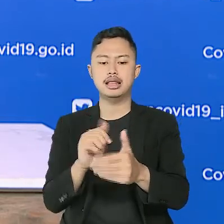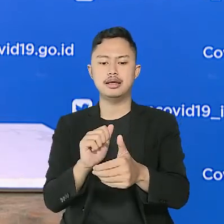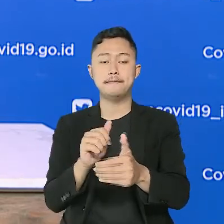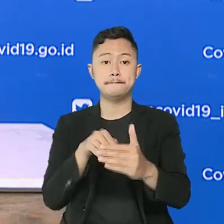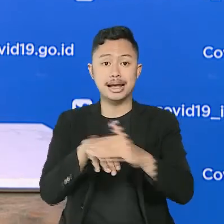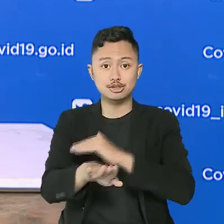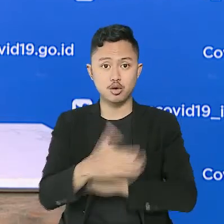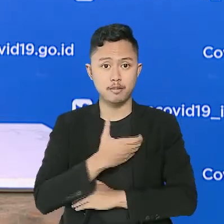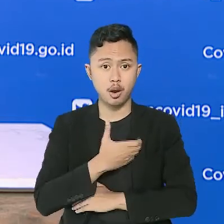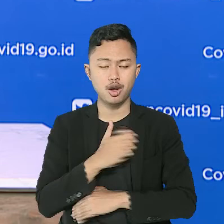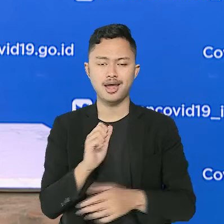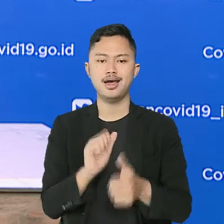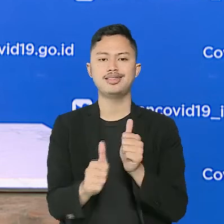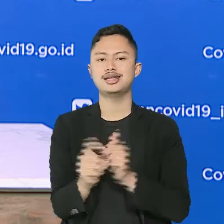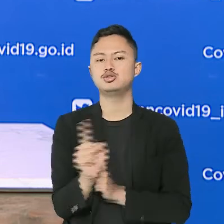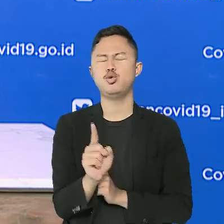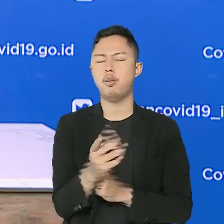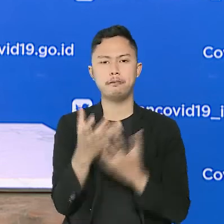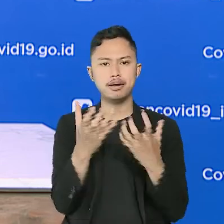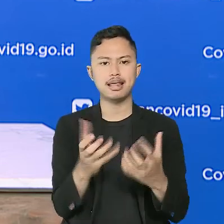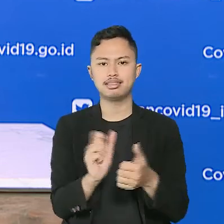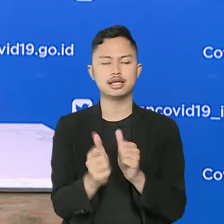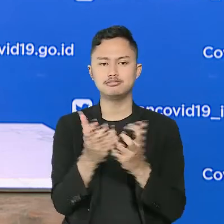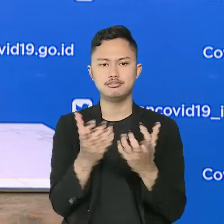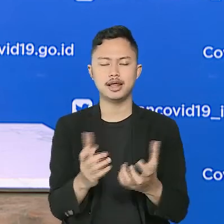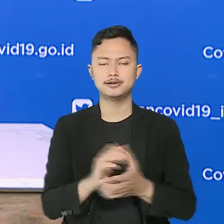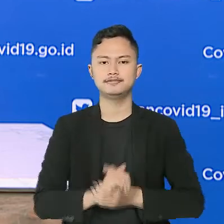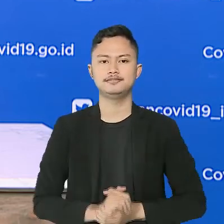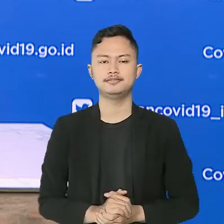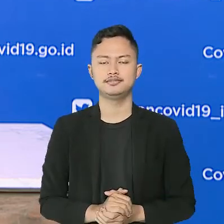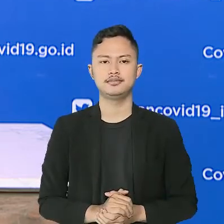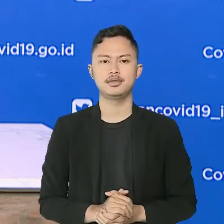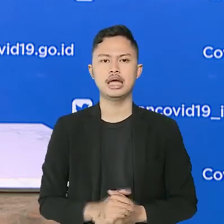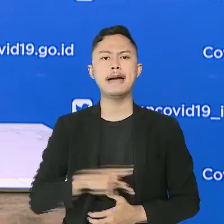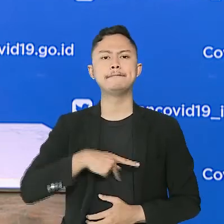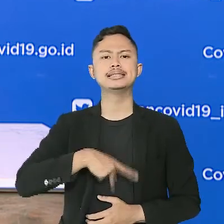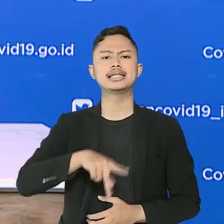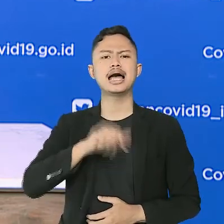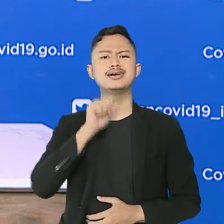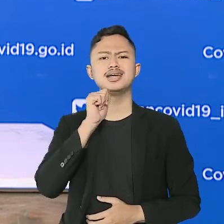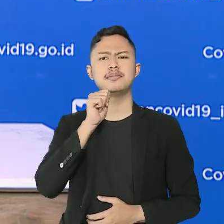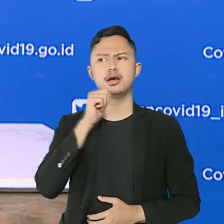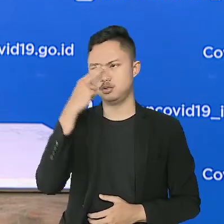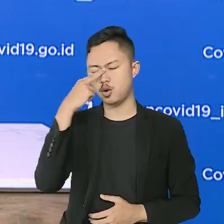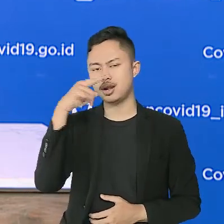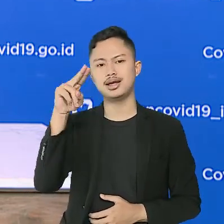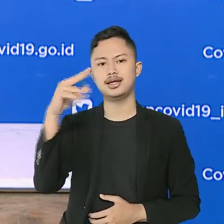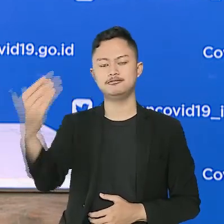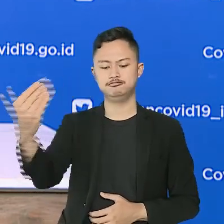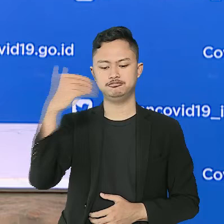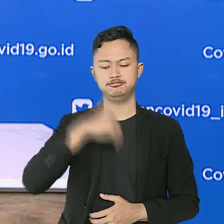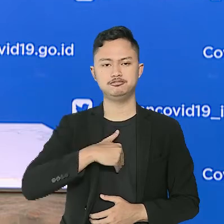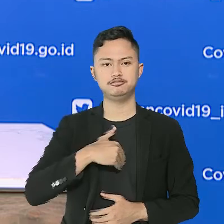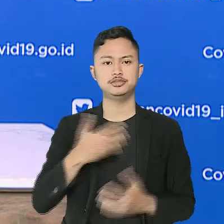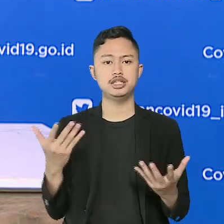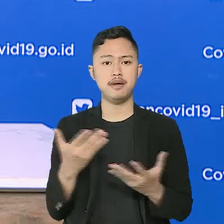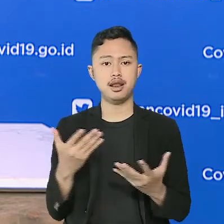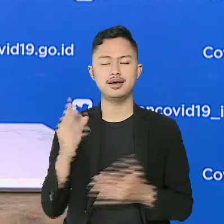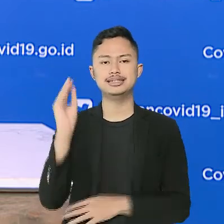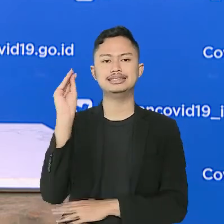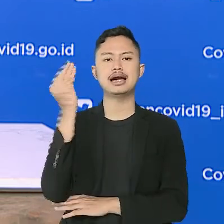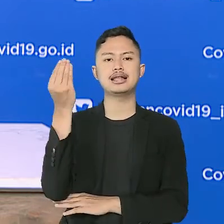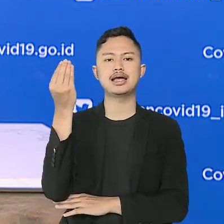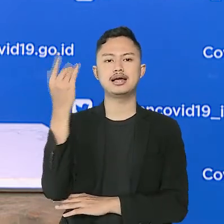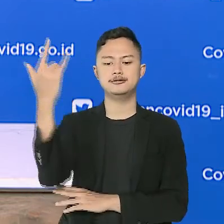ketat. Sebagai tambahan, partisipan yang berasal dari luar negeri akan masuk melalui pintu kedatangan di